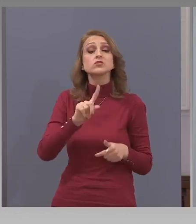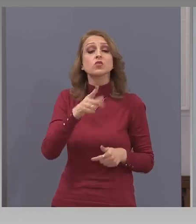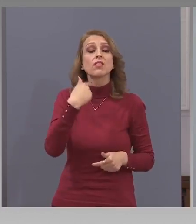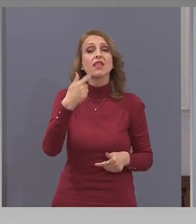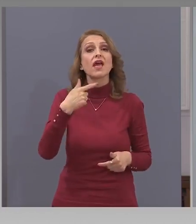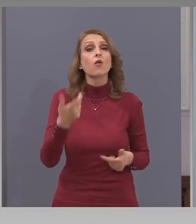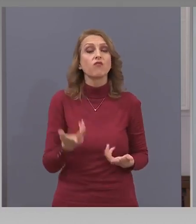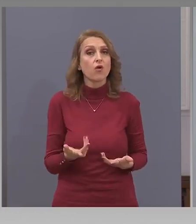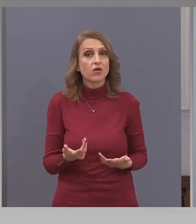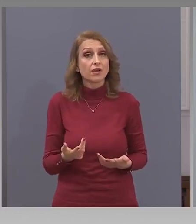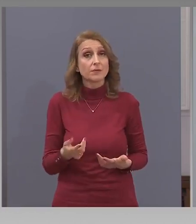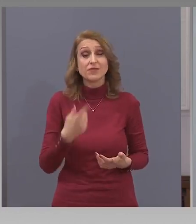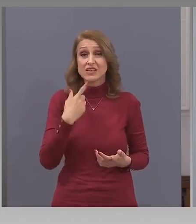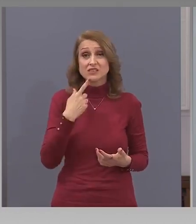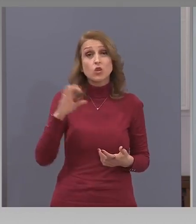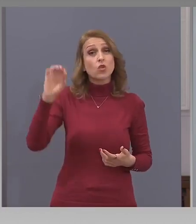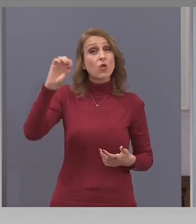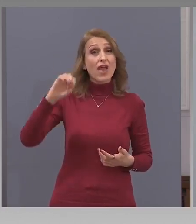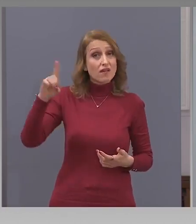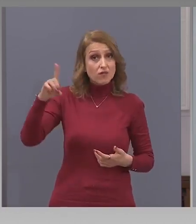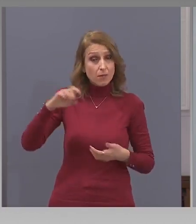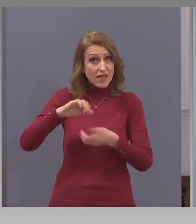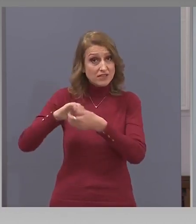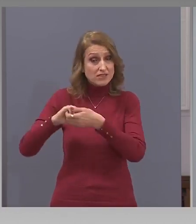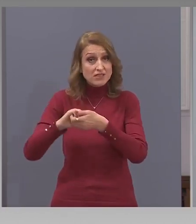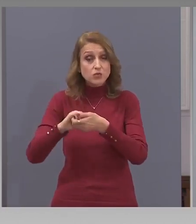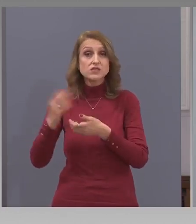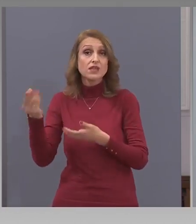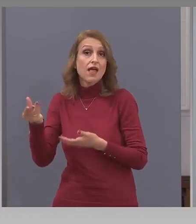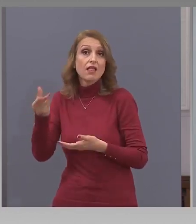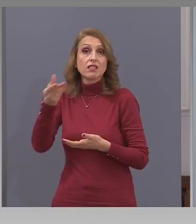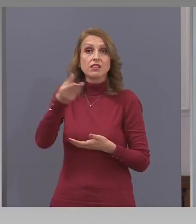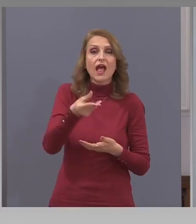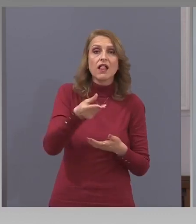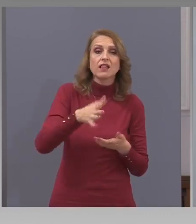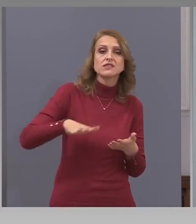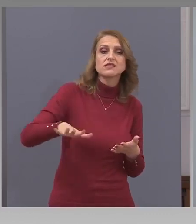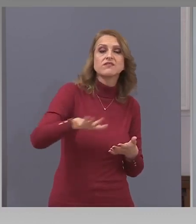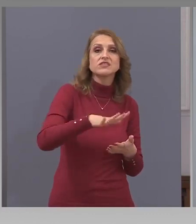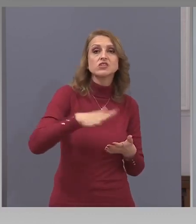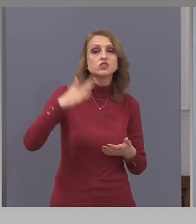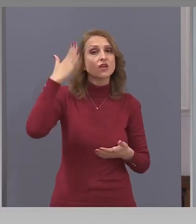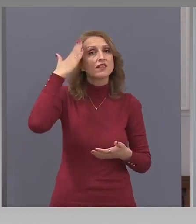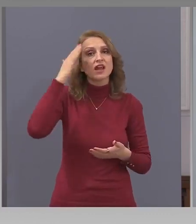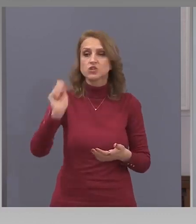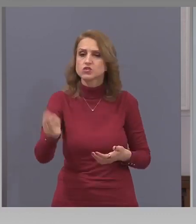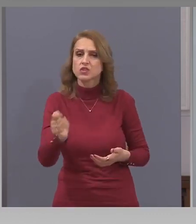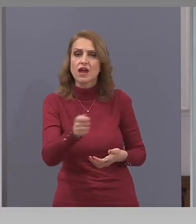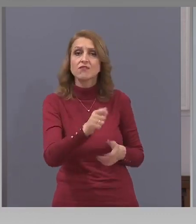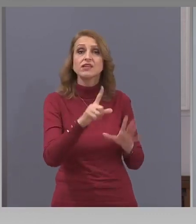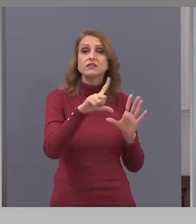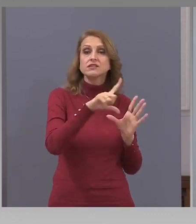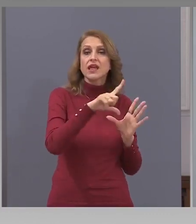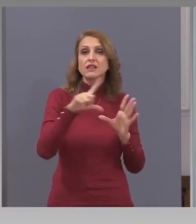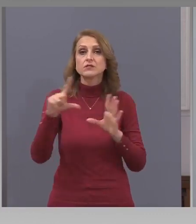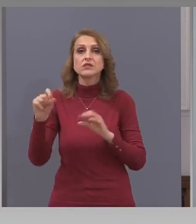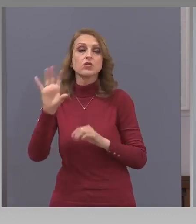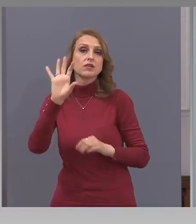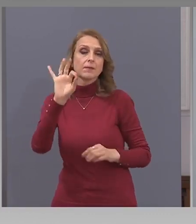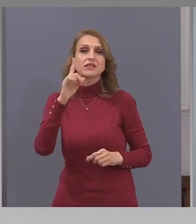банка освободи само за страните от еврозоната, защото имат банков съюз и еврозона, 750 милиарда се възползват от